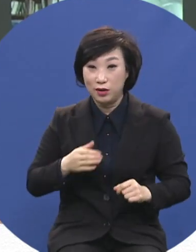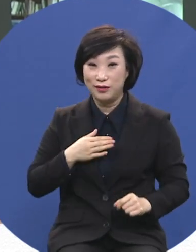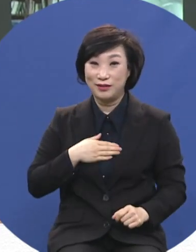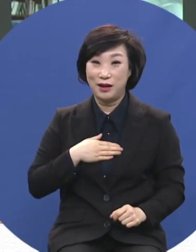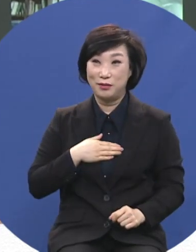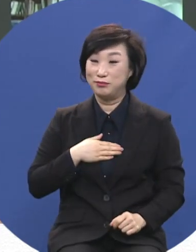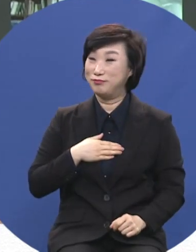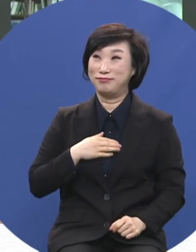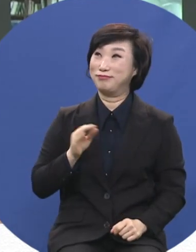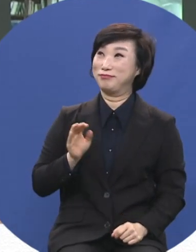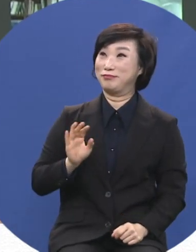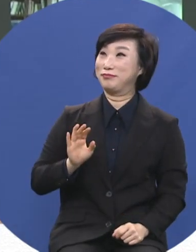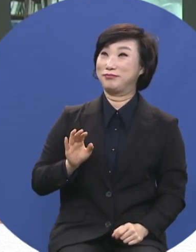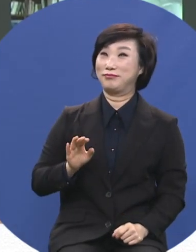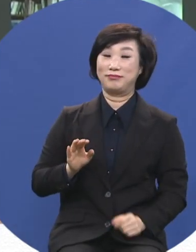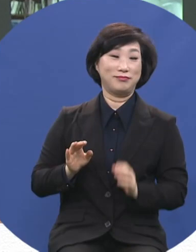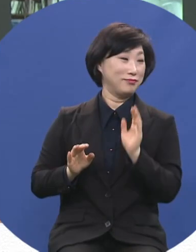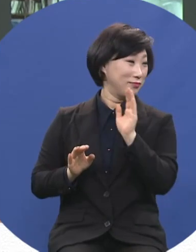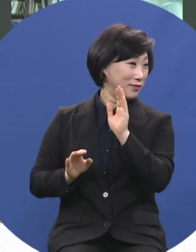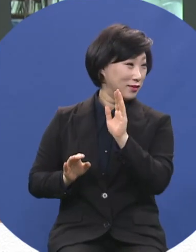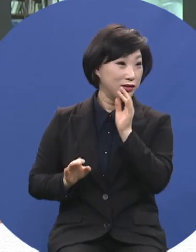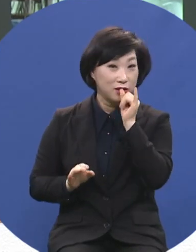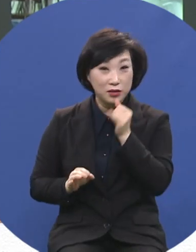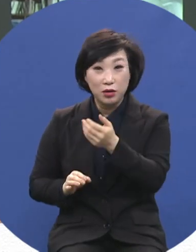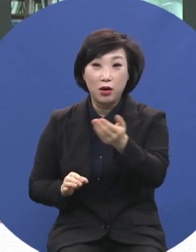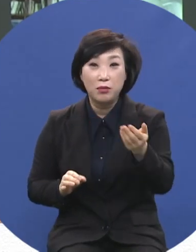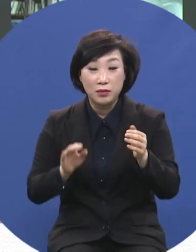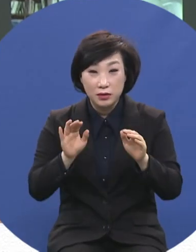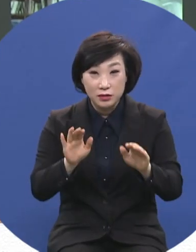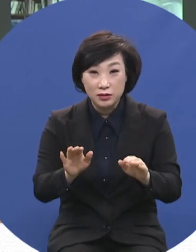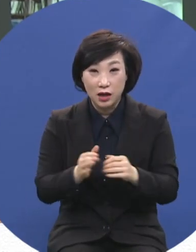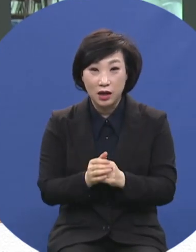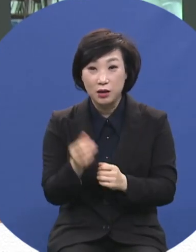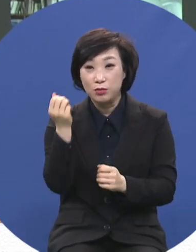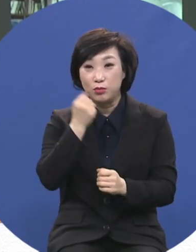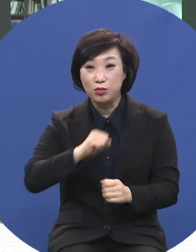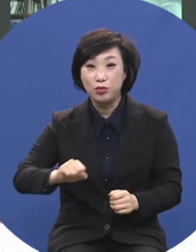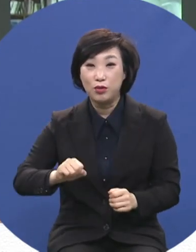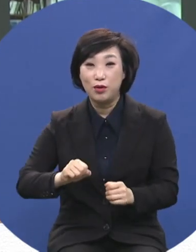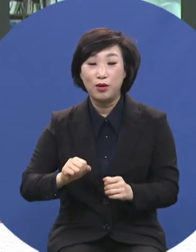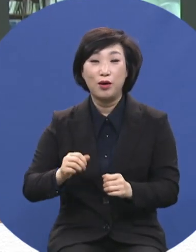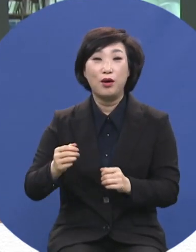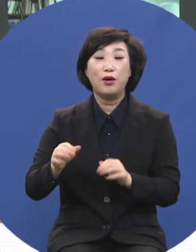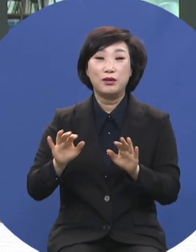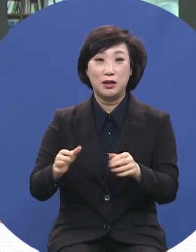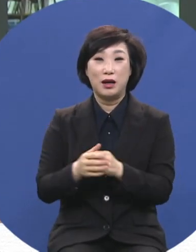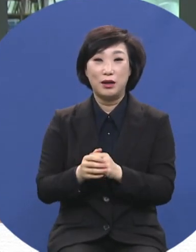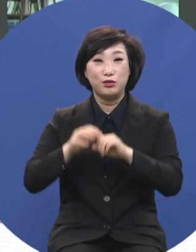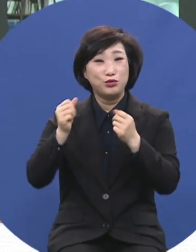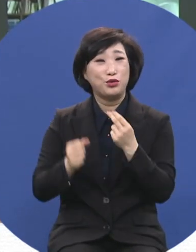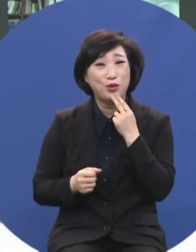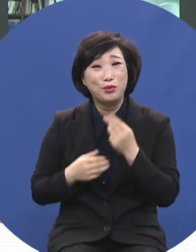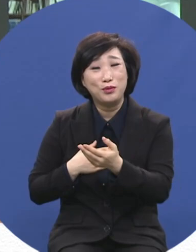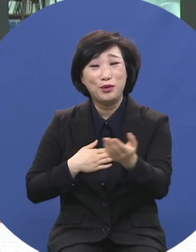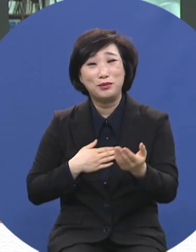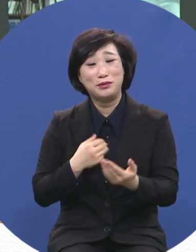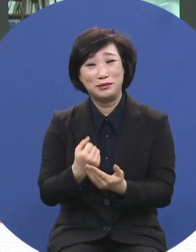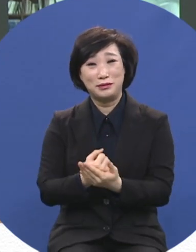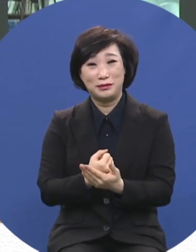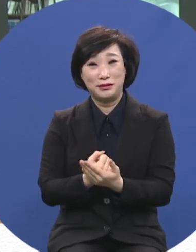나는 아니라고 고개를 쳐 내두르고 불순종하고 받아들이지 않는다.